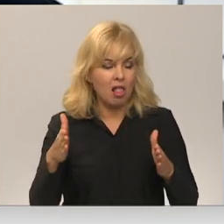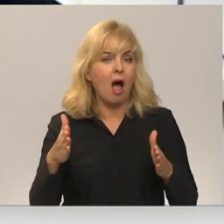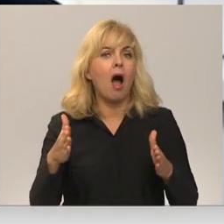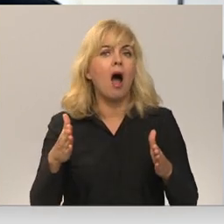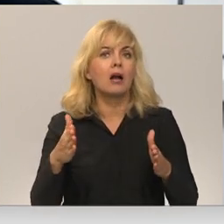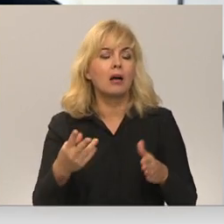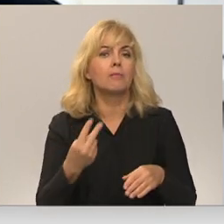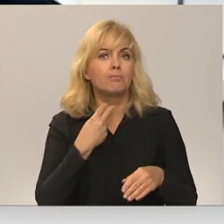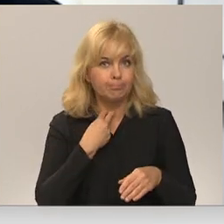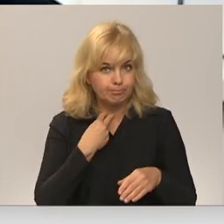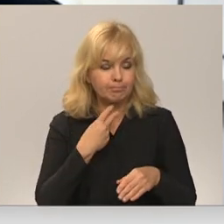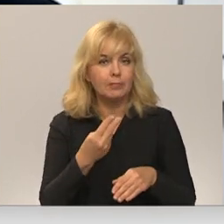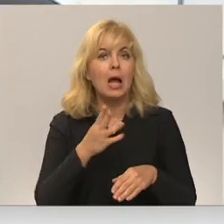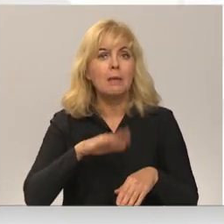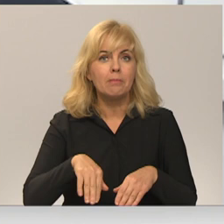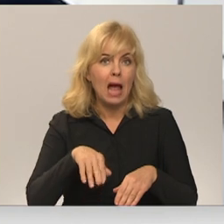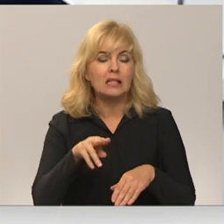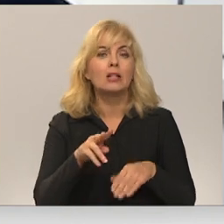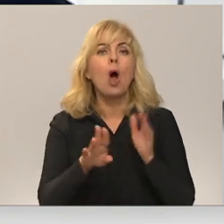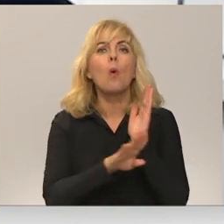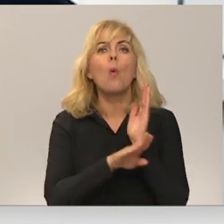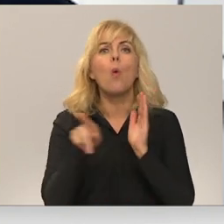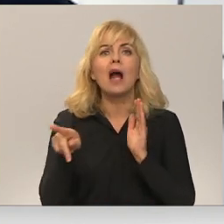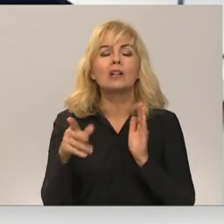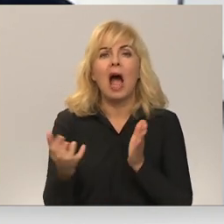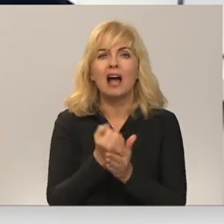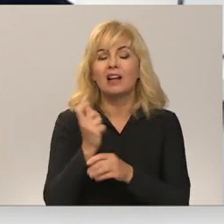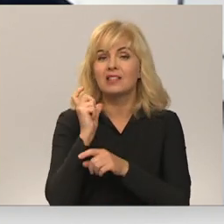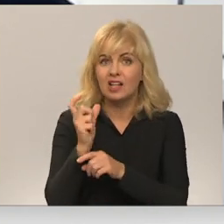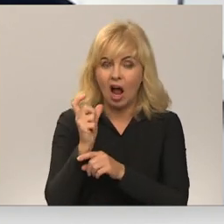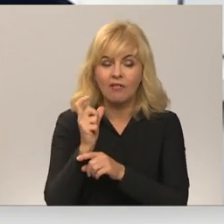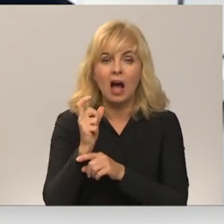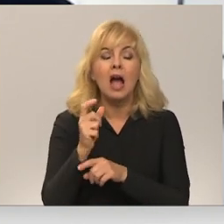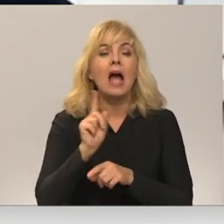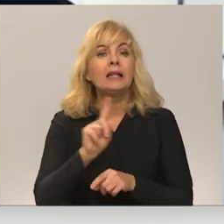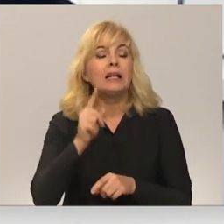pēc koknesa kravas. Pirmkārt, jāsaprot, vai tas ir